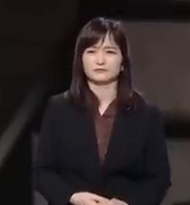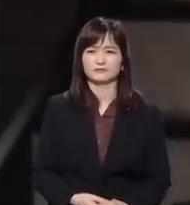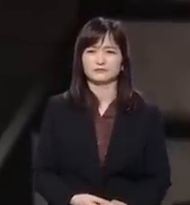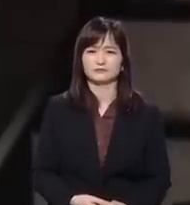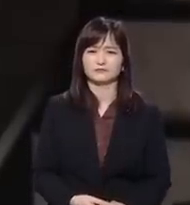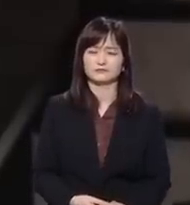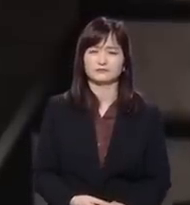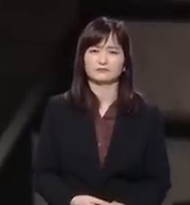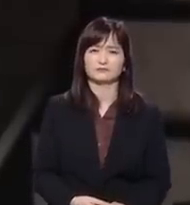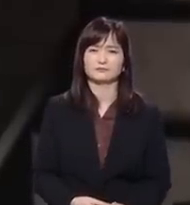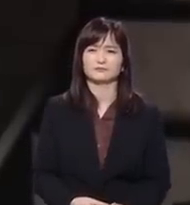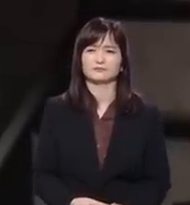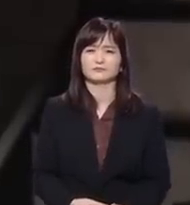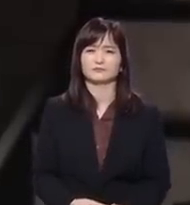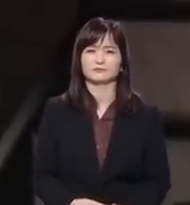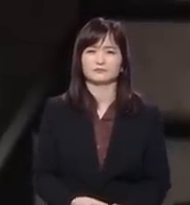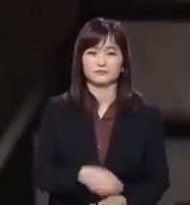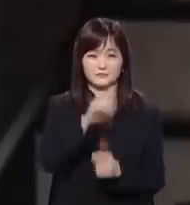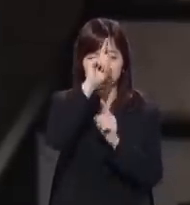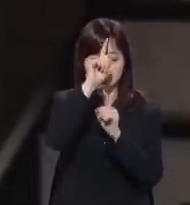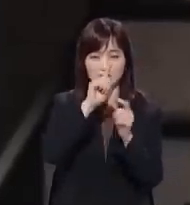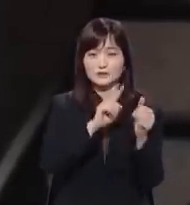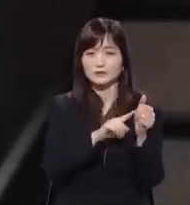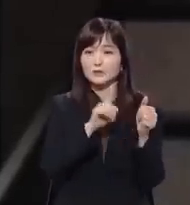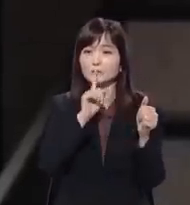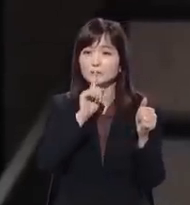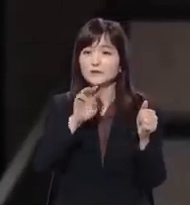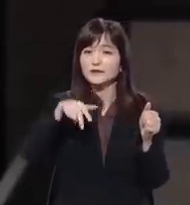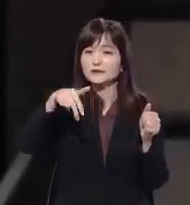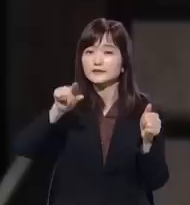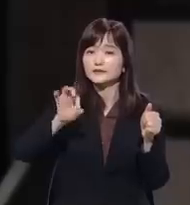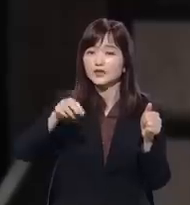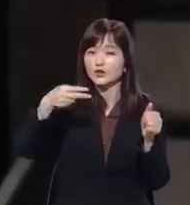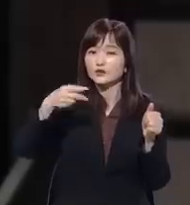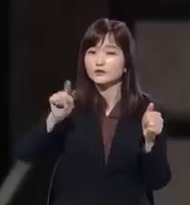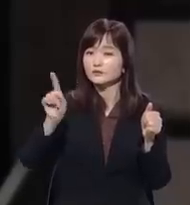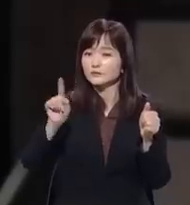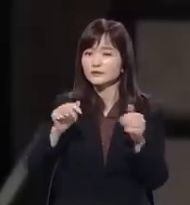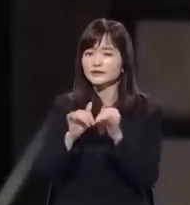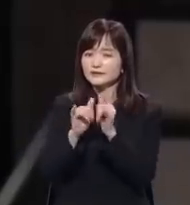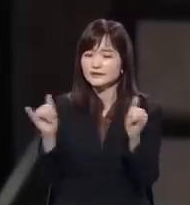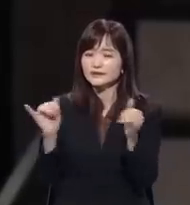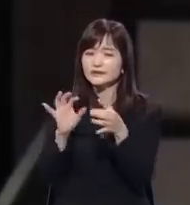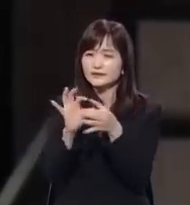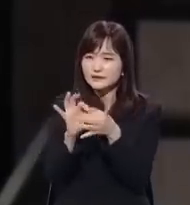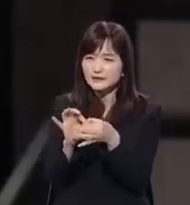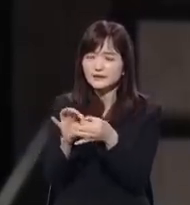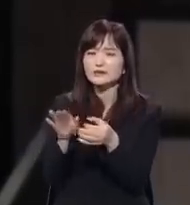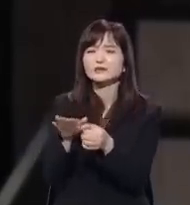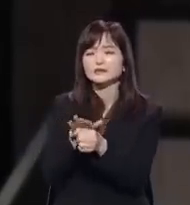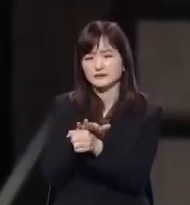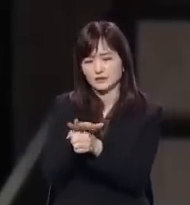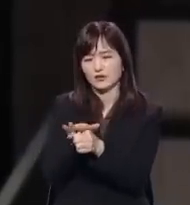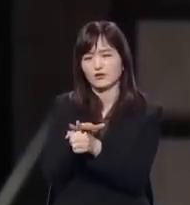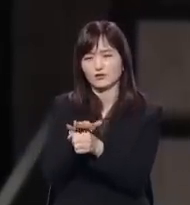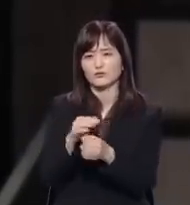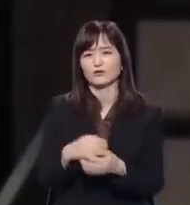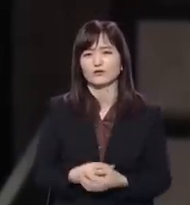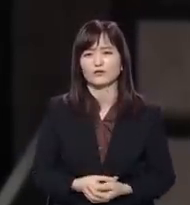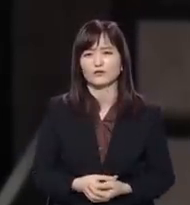그 이보가 주장을 하고 있는 정사 정사라고 하는 것은 인간관에 어떤 정을 그 얘기하는 거 정에다가